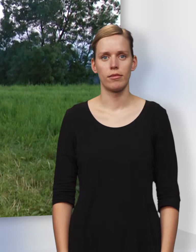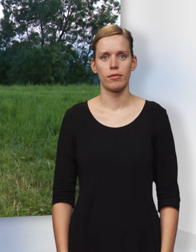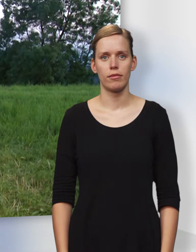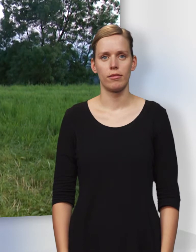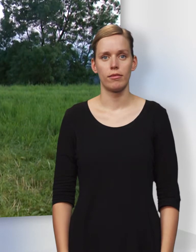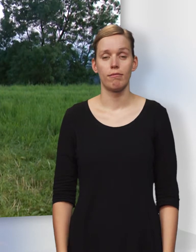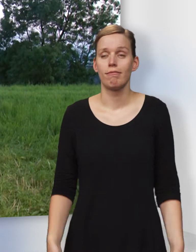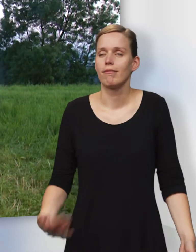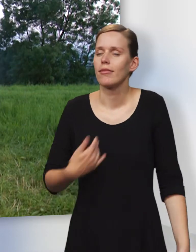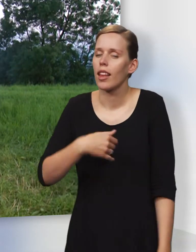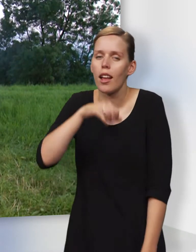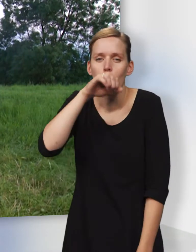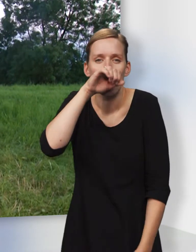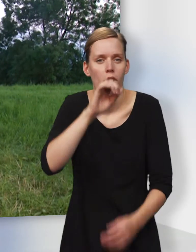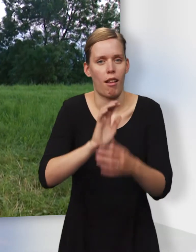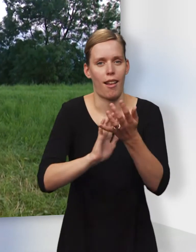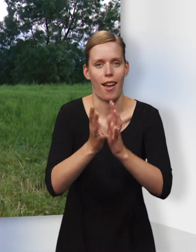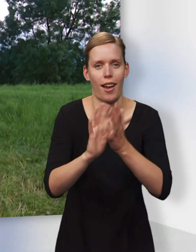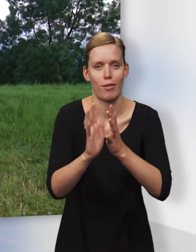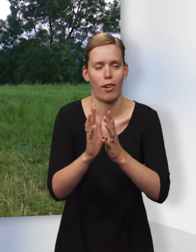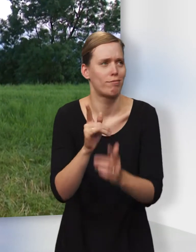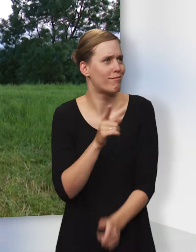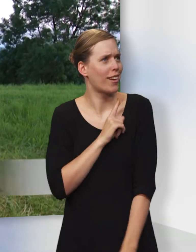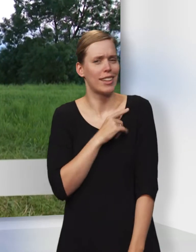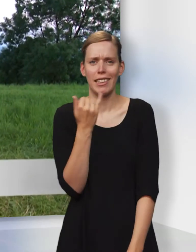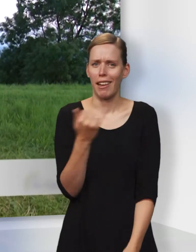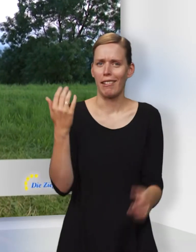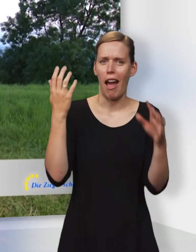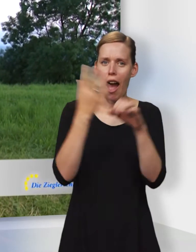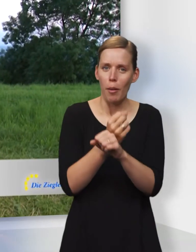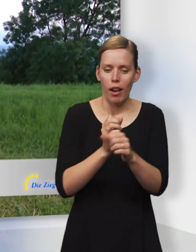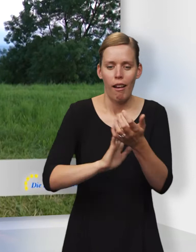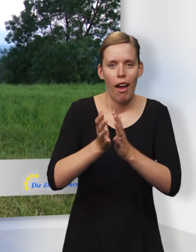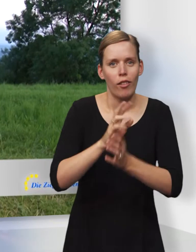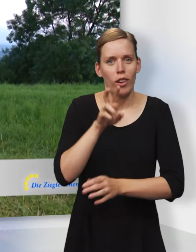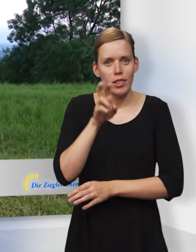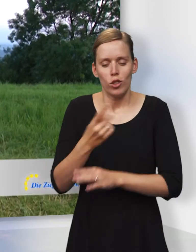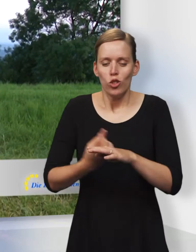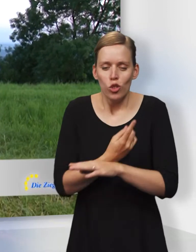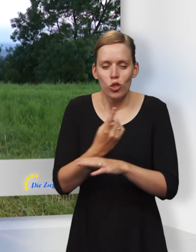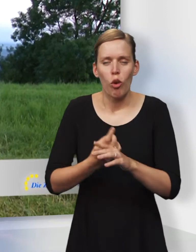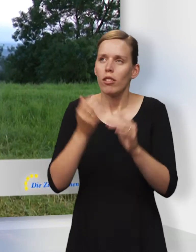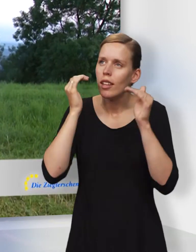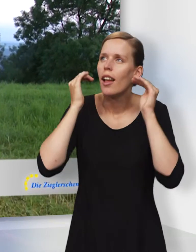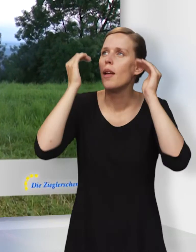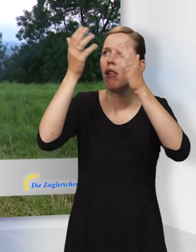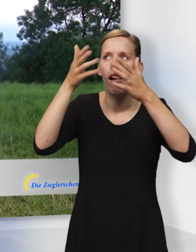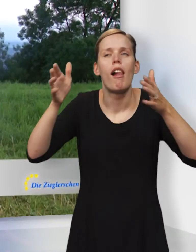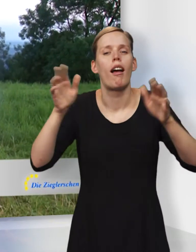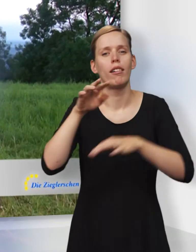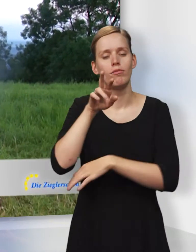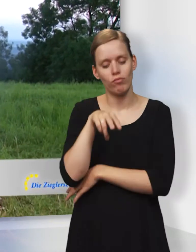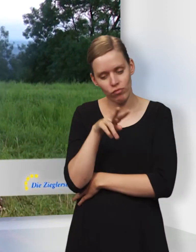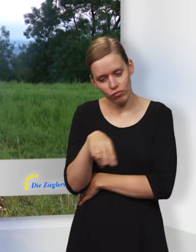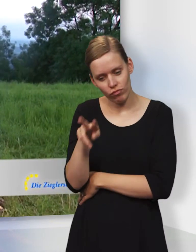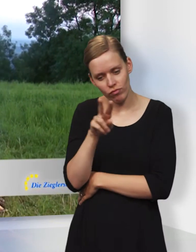Ich liebe Lagerfeuer. Könnt ihr eigentlich jeden Abend am Lagerfeuer verbringen, könnt ihr stundenlang unter freiem Himmel verbringen, in die